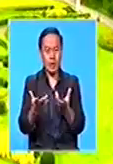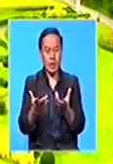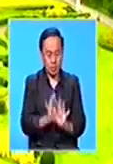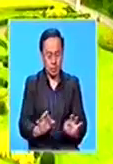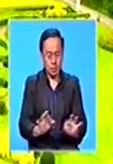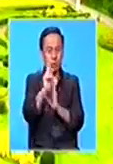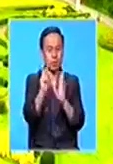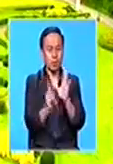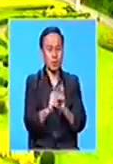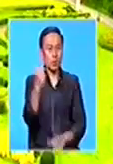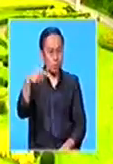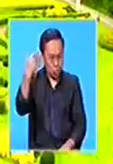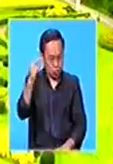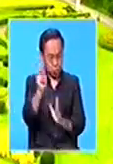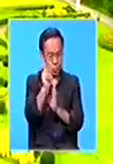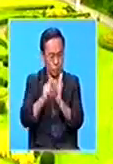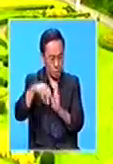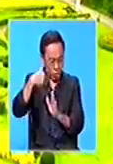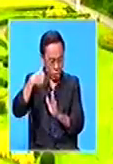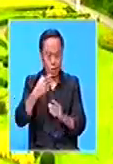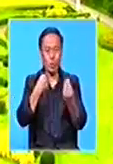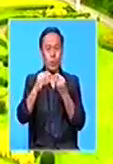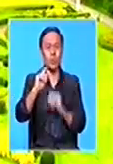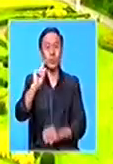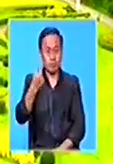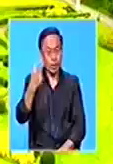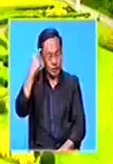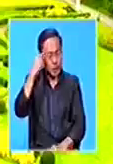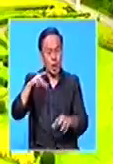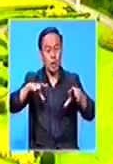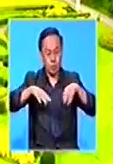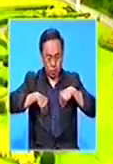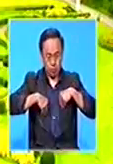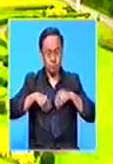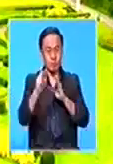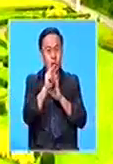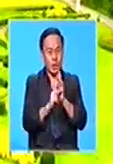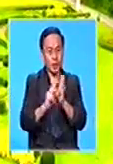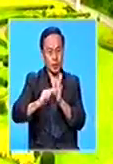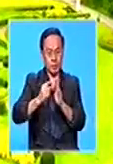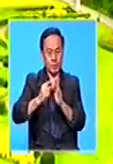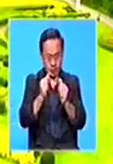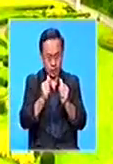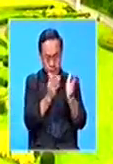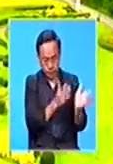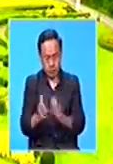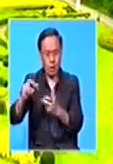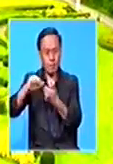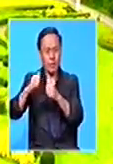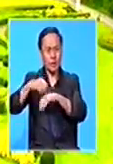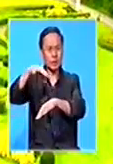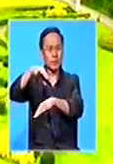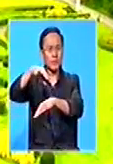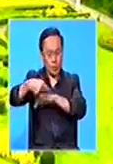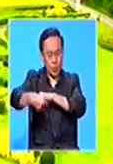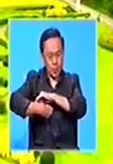หมายก่อนสิถึงจะดีกันได้ทุกอย่างอ่ะมันต้องกฎหมายก่อนนะในเรื่องของการซื้อขายตำแหน่งตำรวจเหมือนกันนะก็พูดกันไปพูดกันมานะ